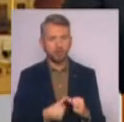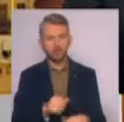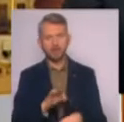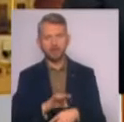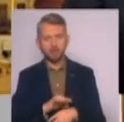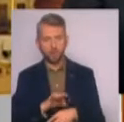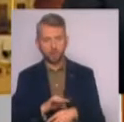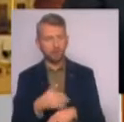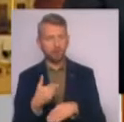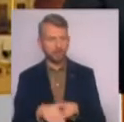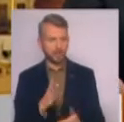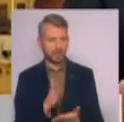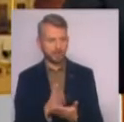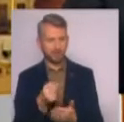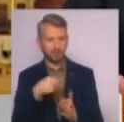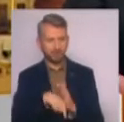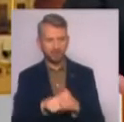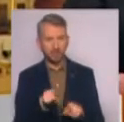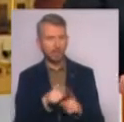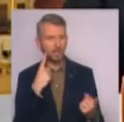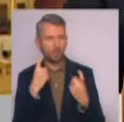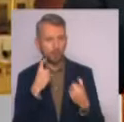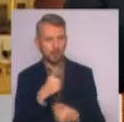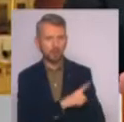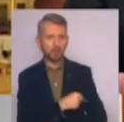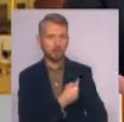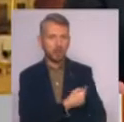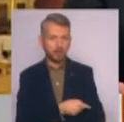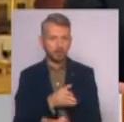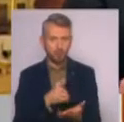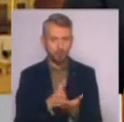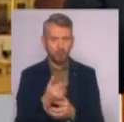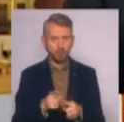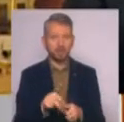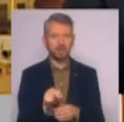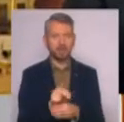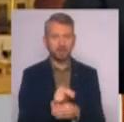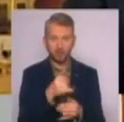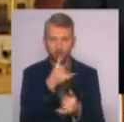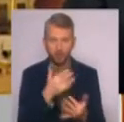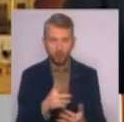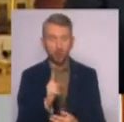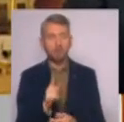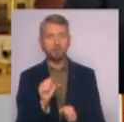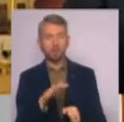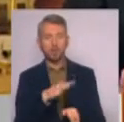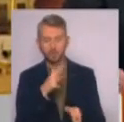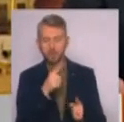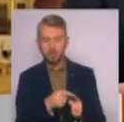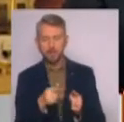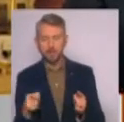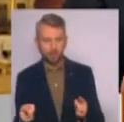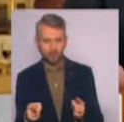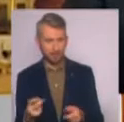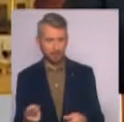захворювання вже несе в собі таку інформацію в медичному плані, що це невиліковне, але може бути період ремісії і